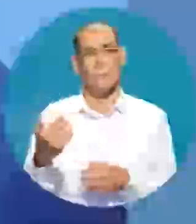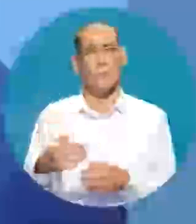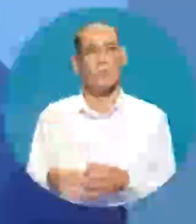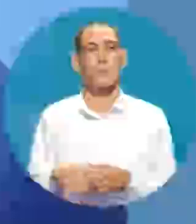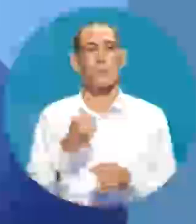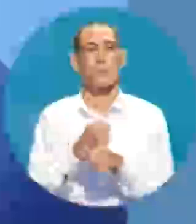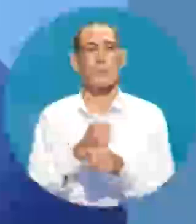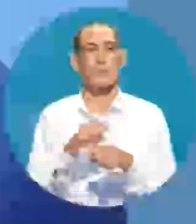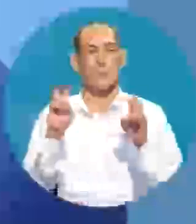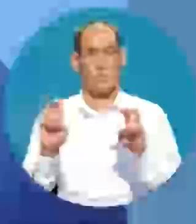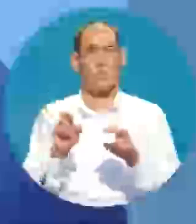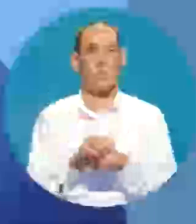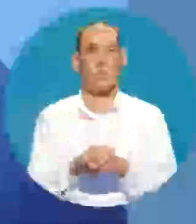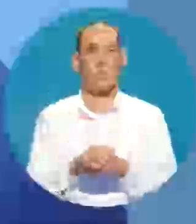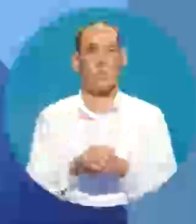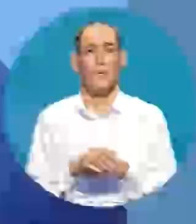Sözlerde üslep atır, üslep oturun.